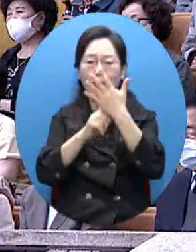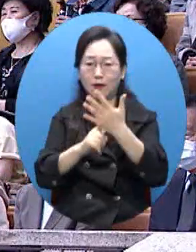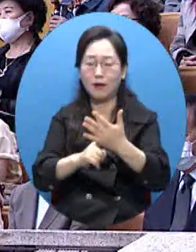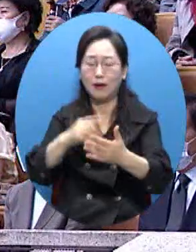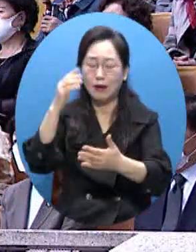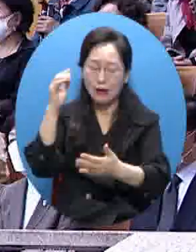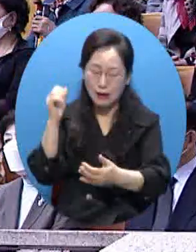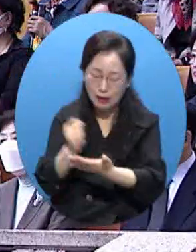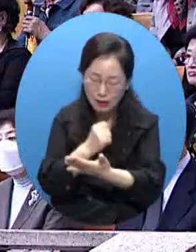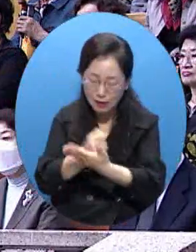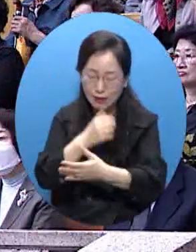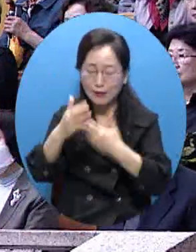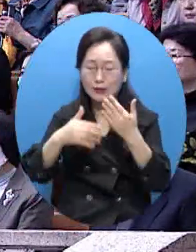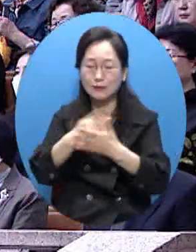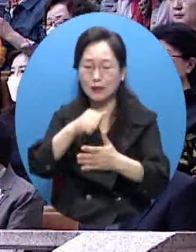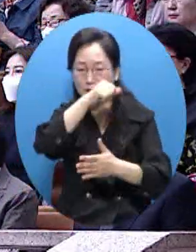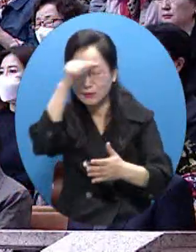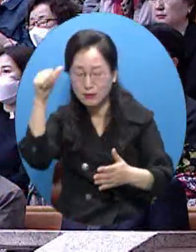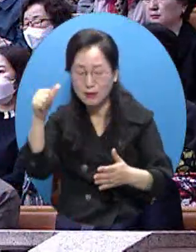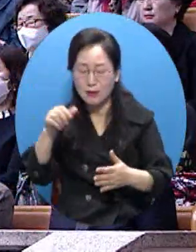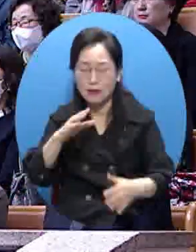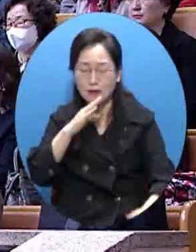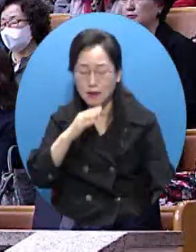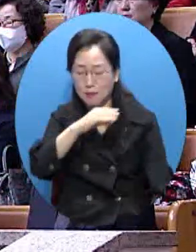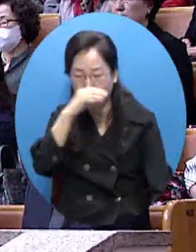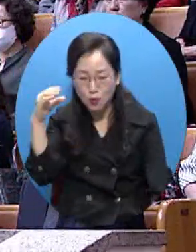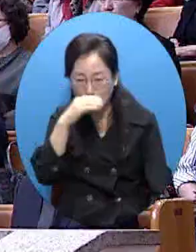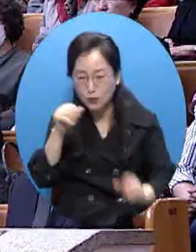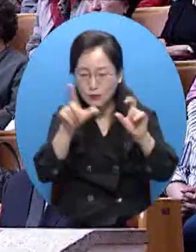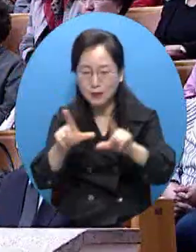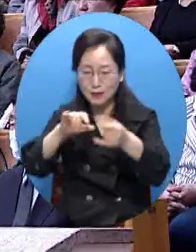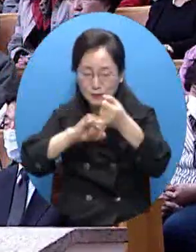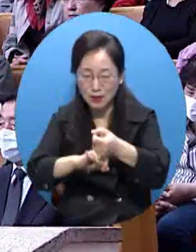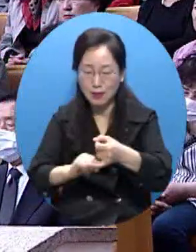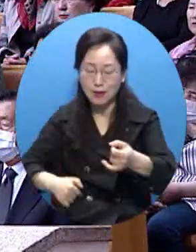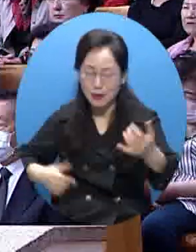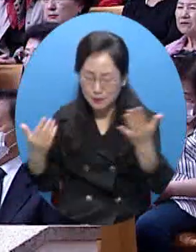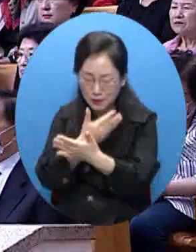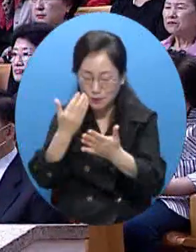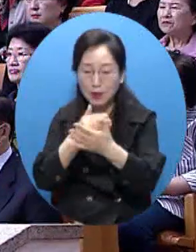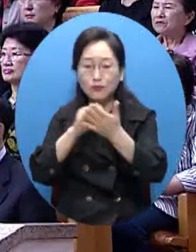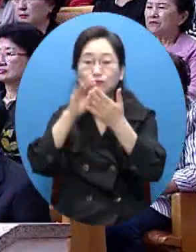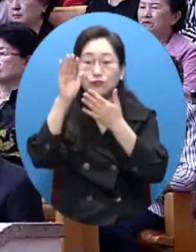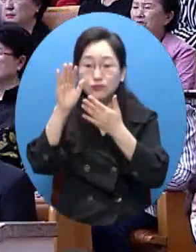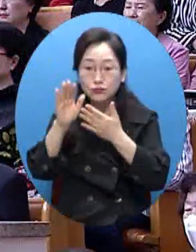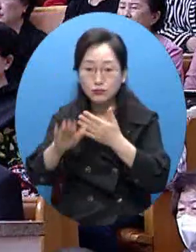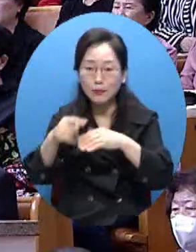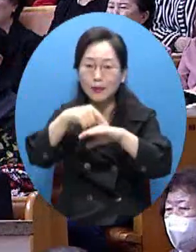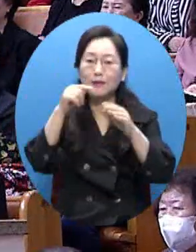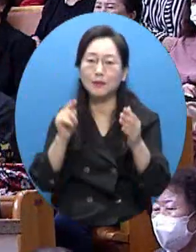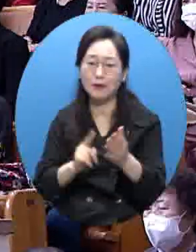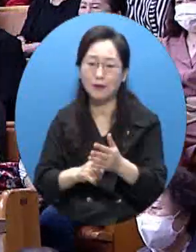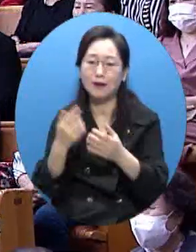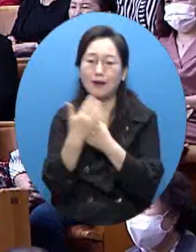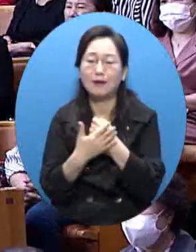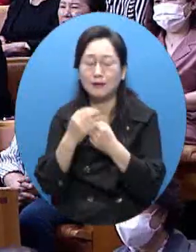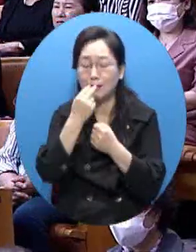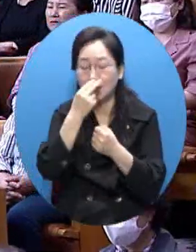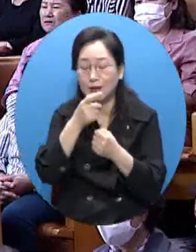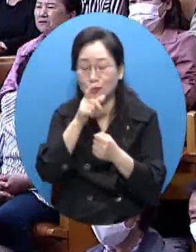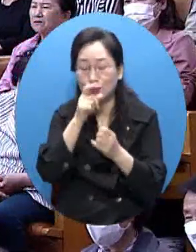내가 이제 인생을 바로 살겠습니다. 그 통해 자복의 시간을 지나간 다음 마음에 은혜의